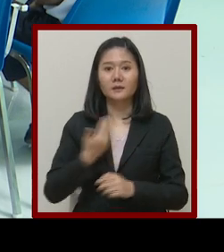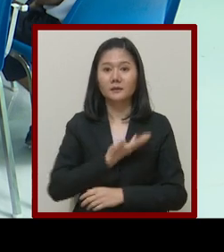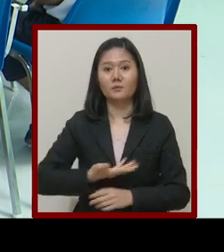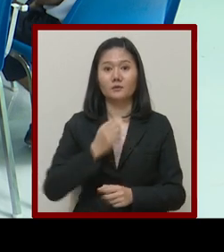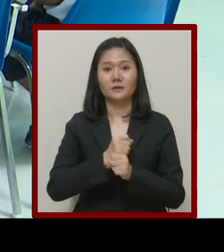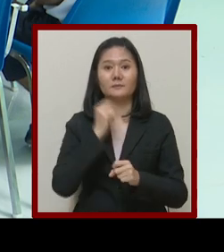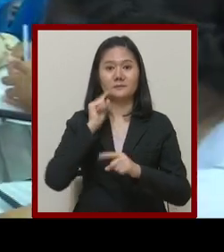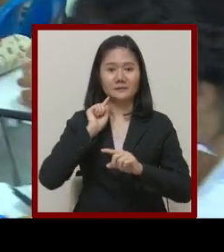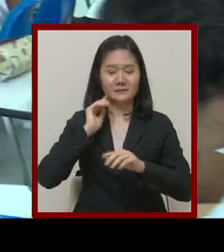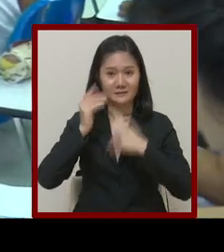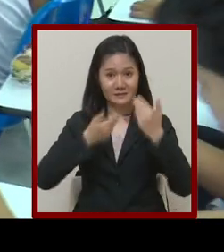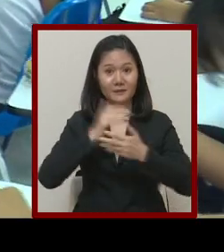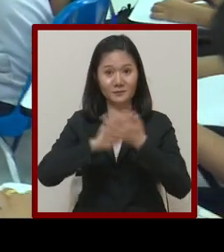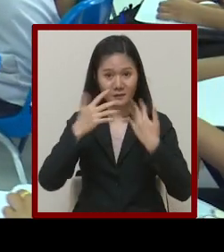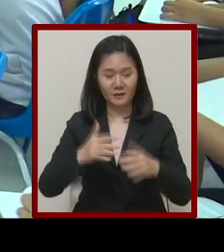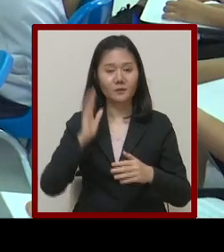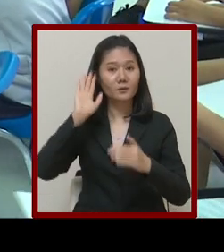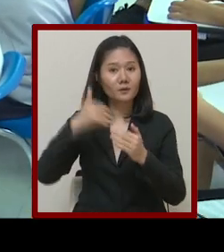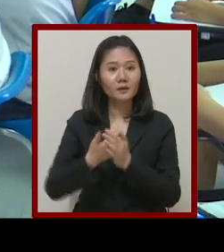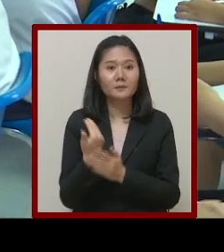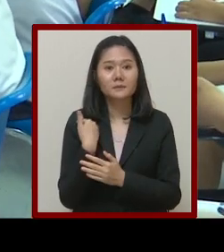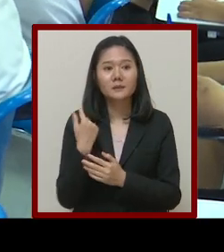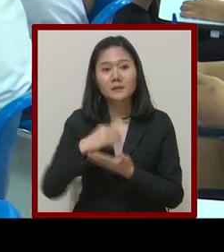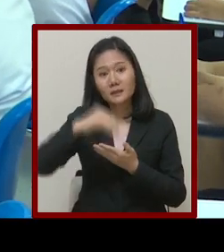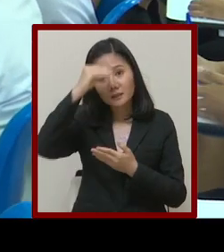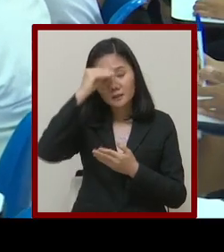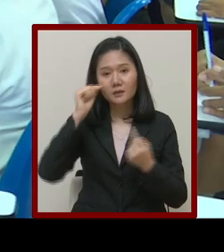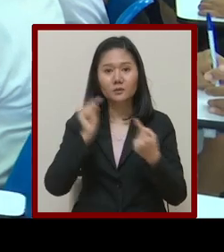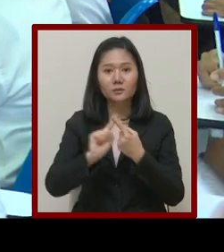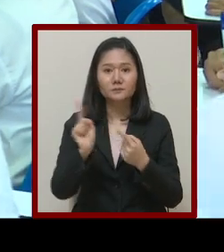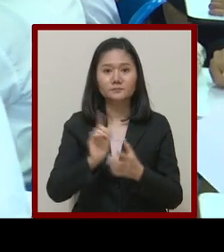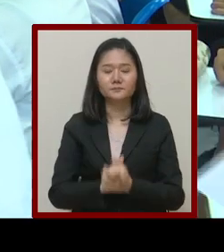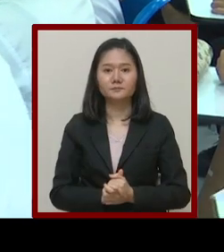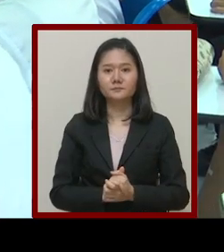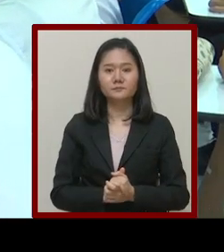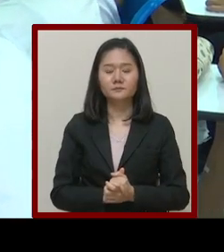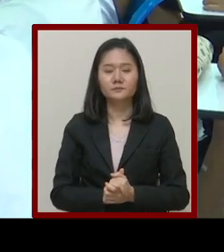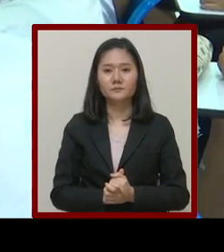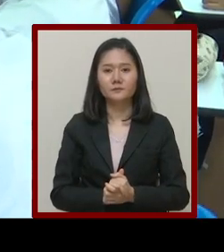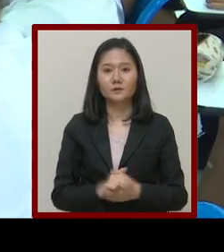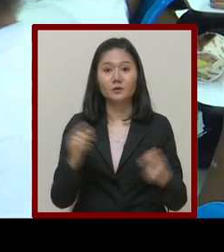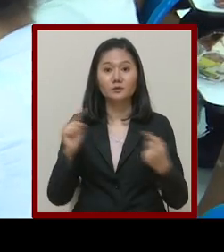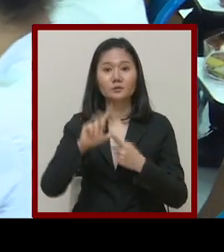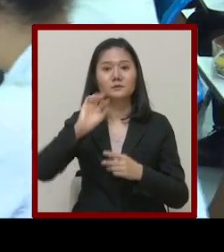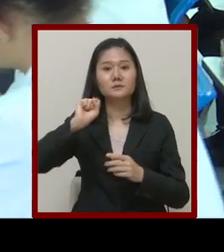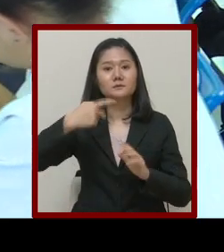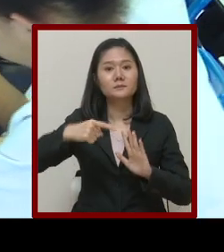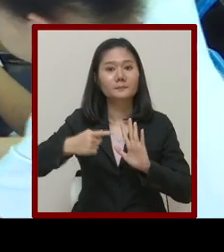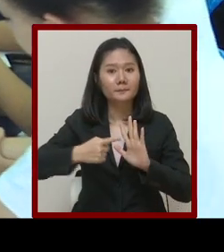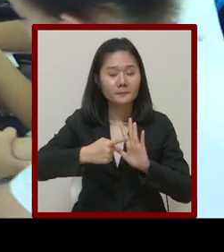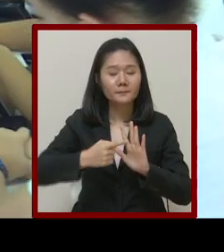ได้ทำกิจกรรมตรงนั้นไปแล้วและหลังจากนั้นเราก็เรียนในเรื่องของประเภทของสปาถูกไห